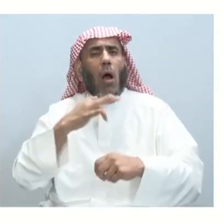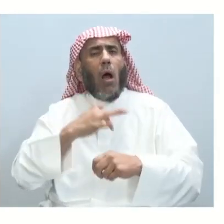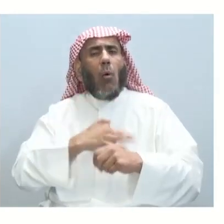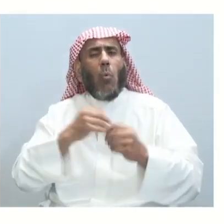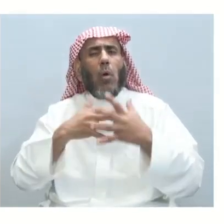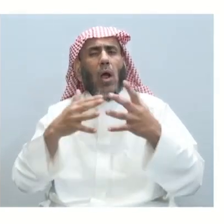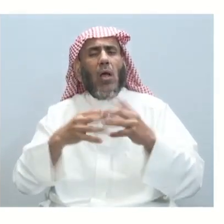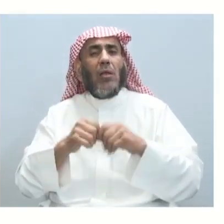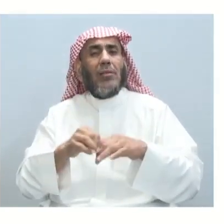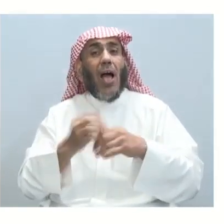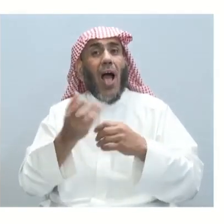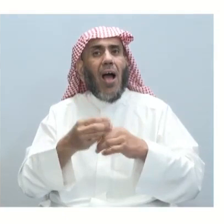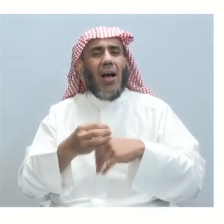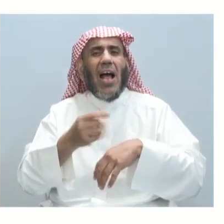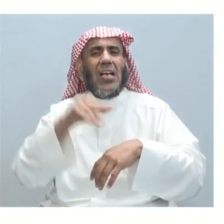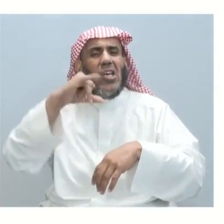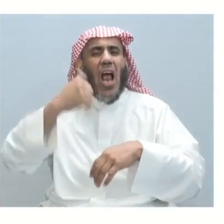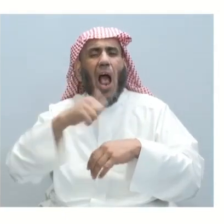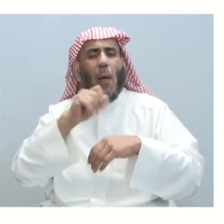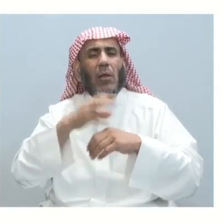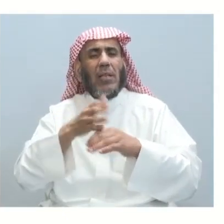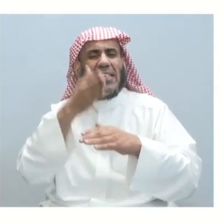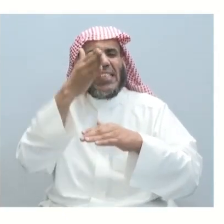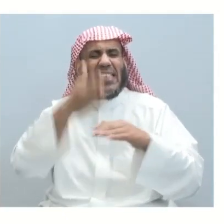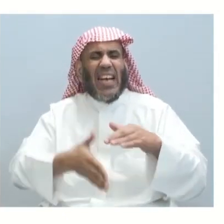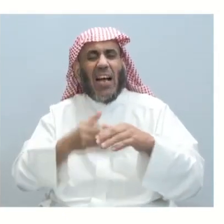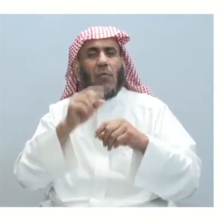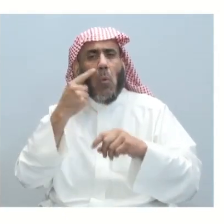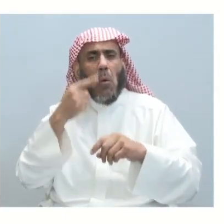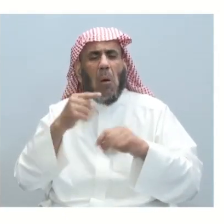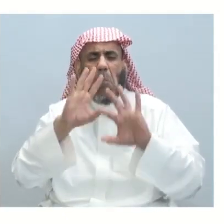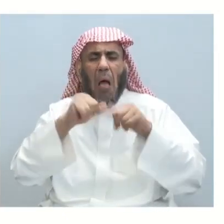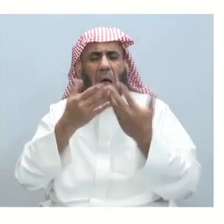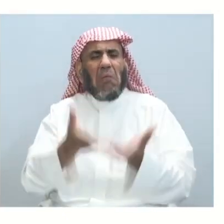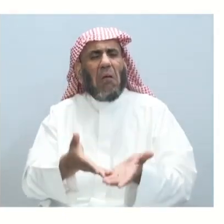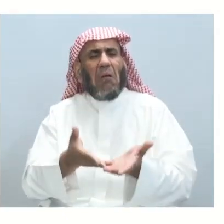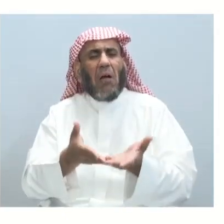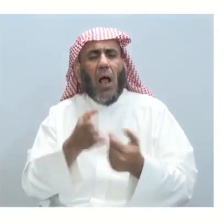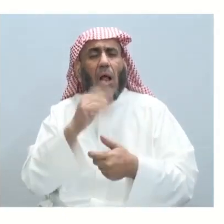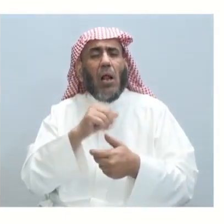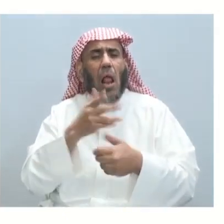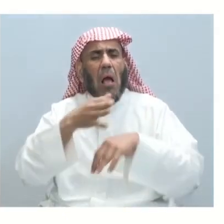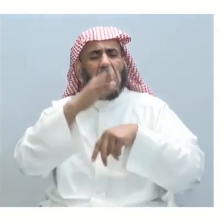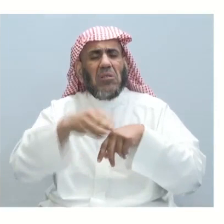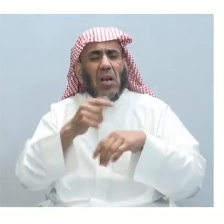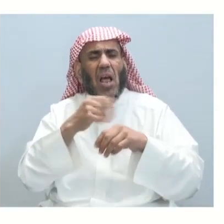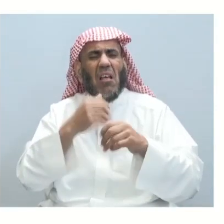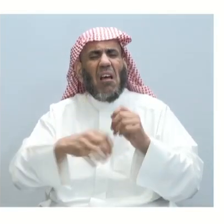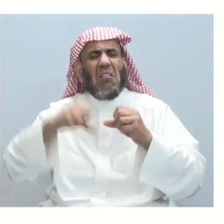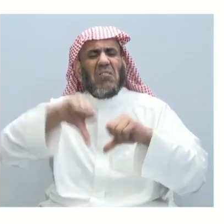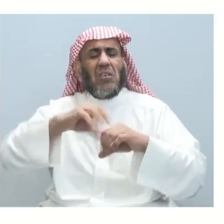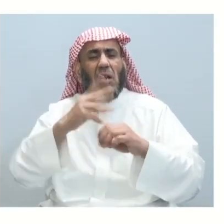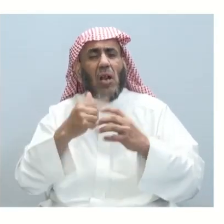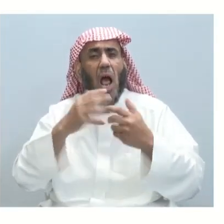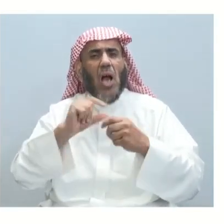بكثره الشحم واللحم فعالجه حتى شقه فلما راه اجوف لا شيء فيه قال لا ادري لعل افشل الاشياء